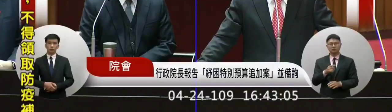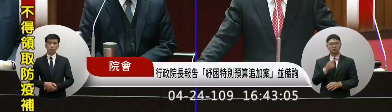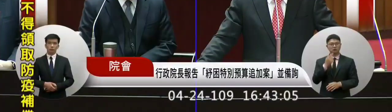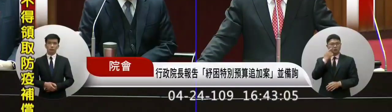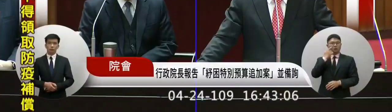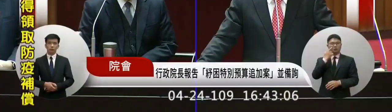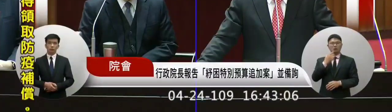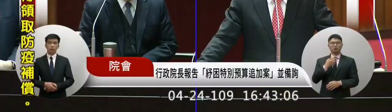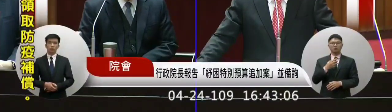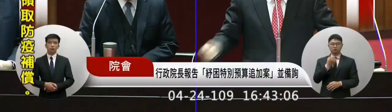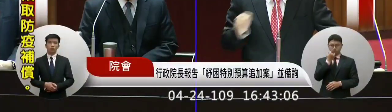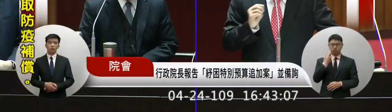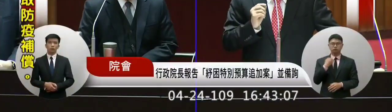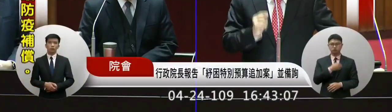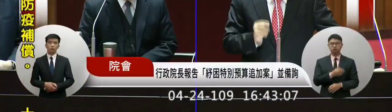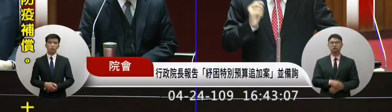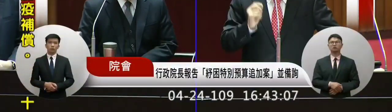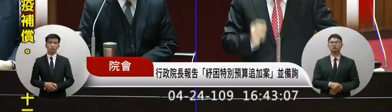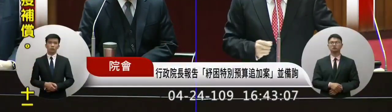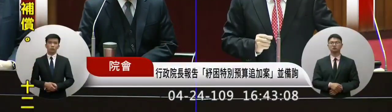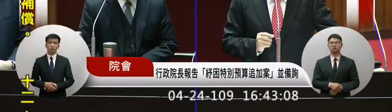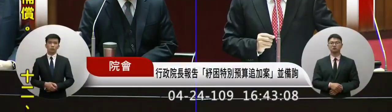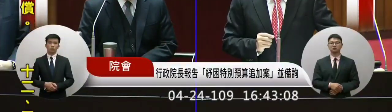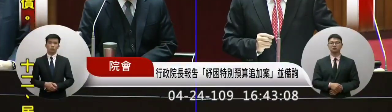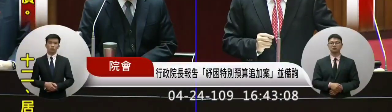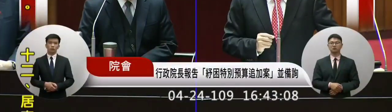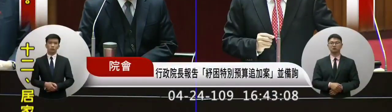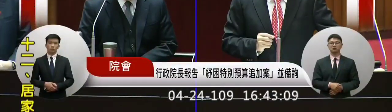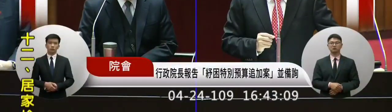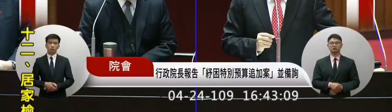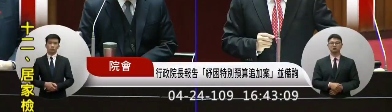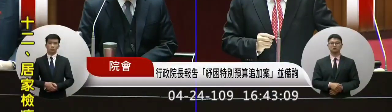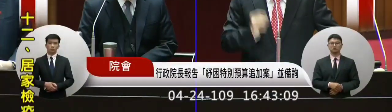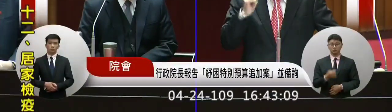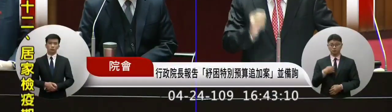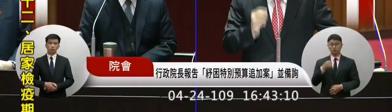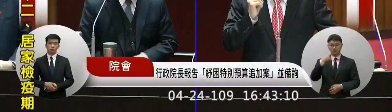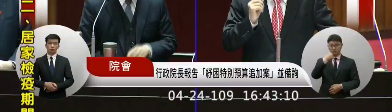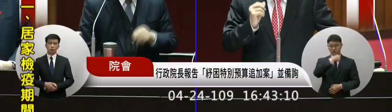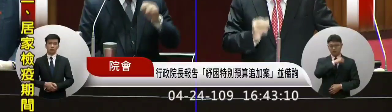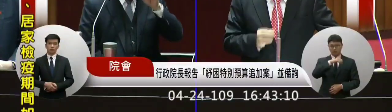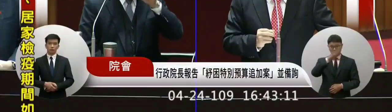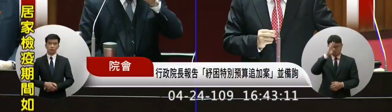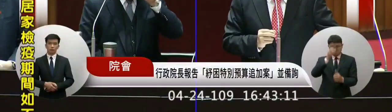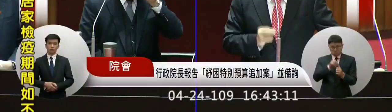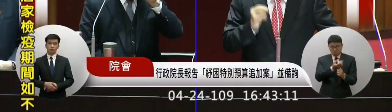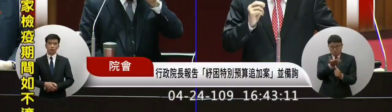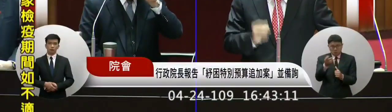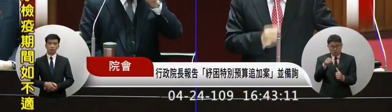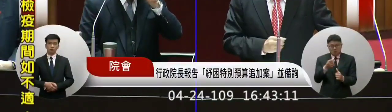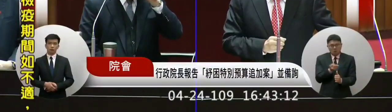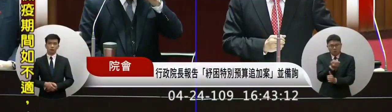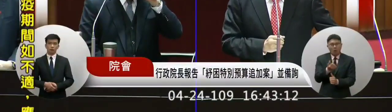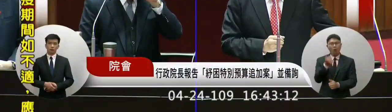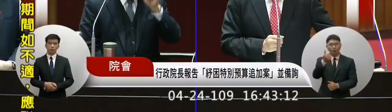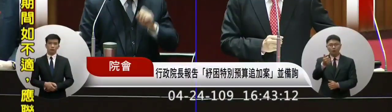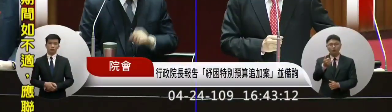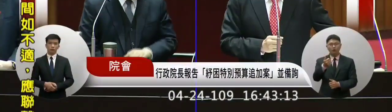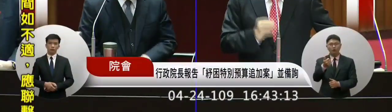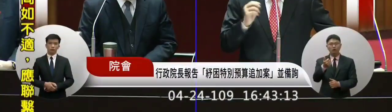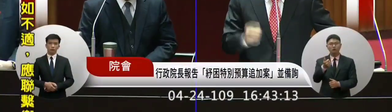长，不要把台湾的疫情，我们控制得宜，并不代